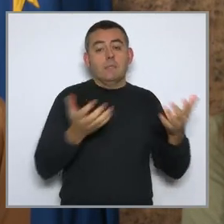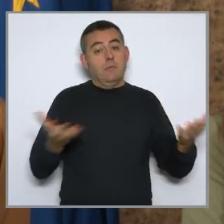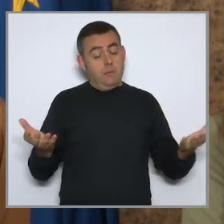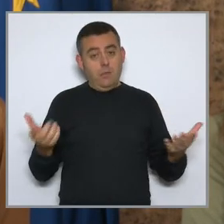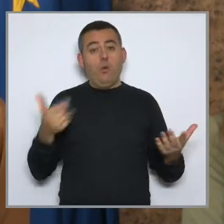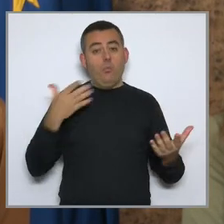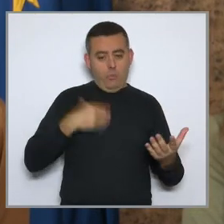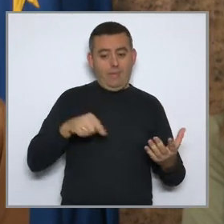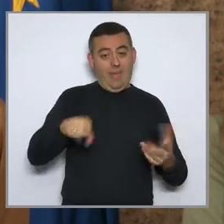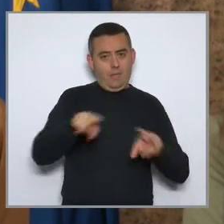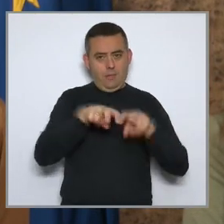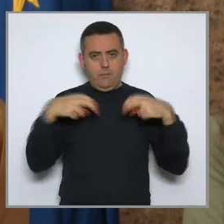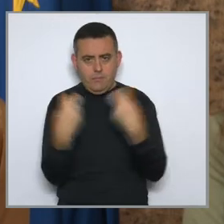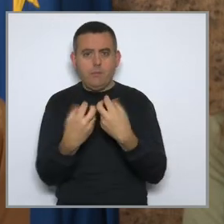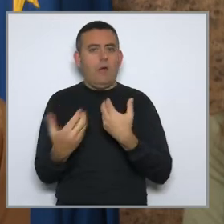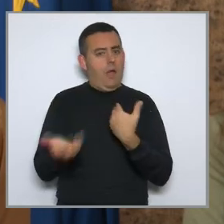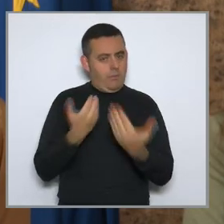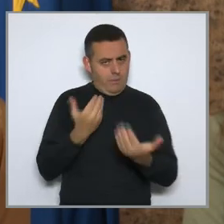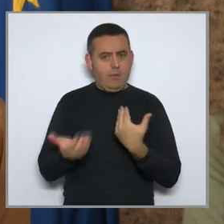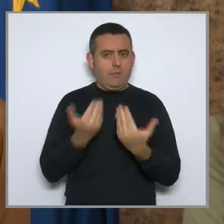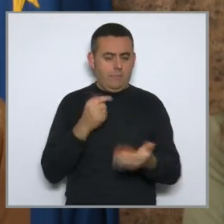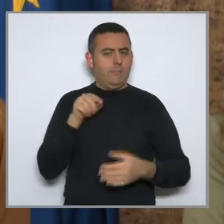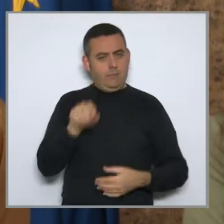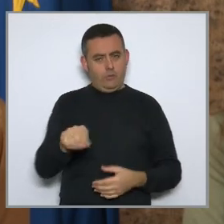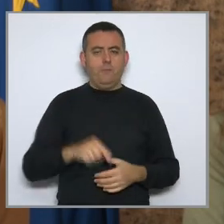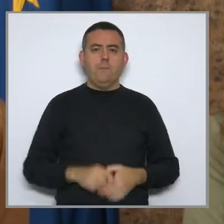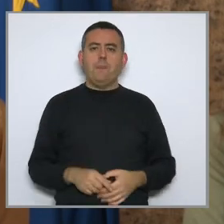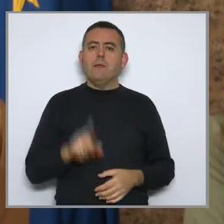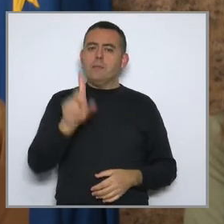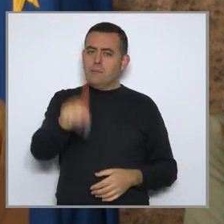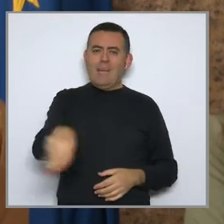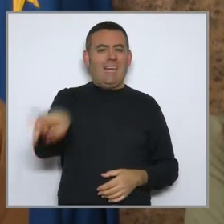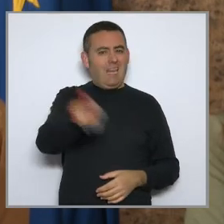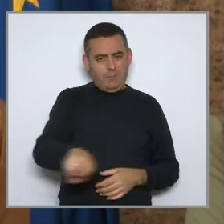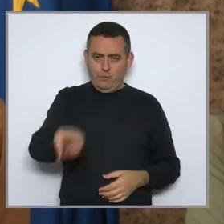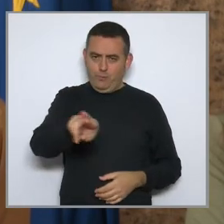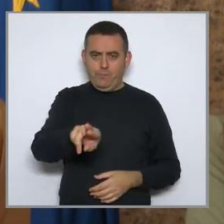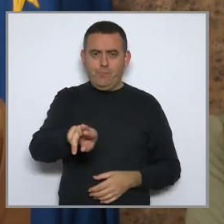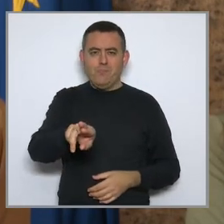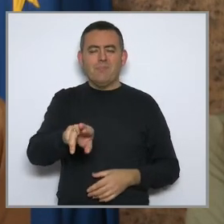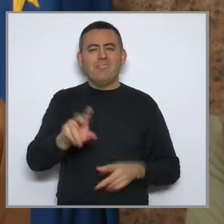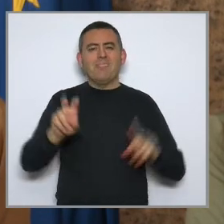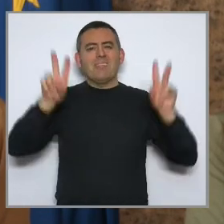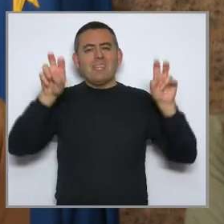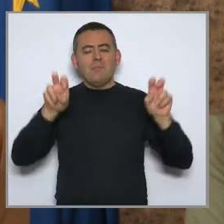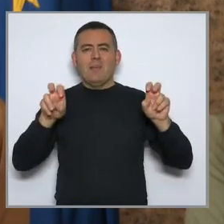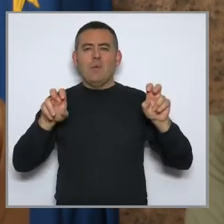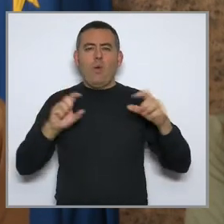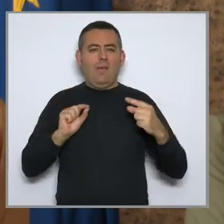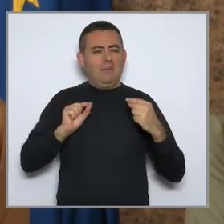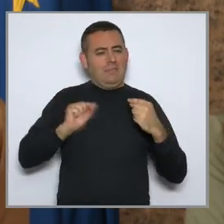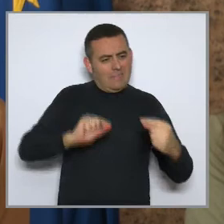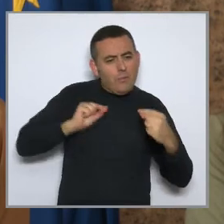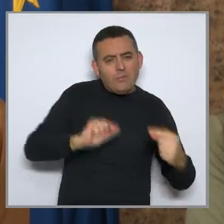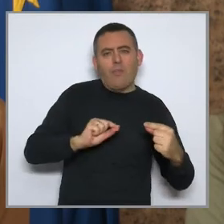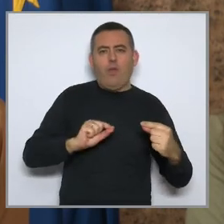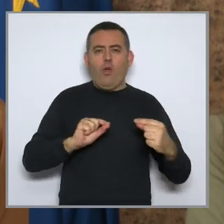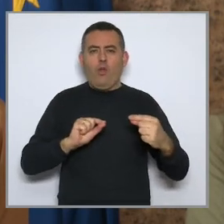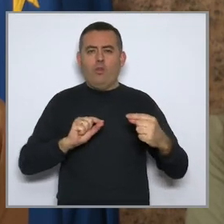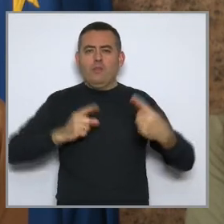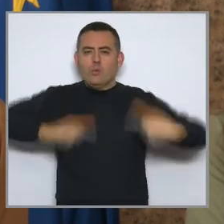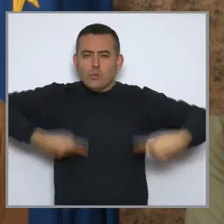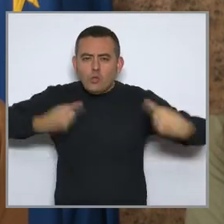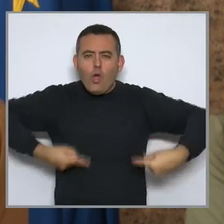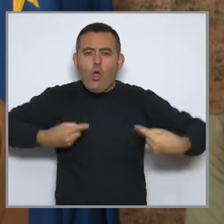una solució positiva. Però reitere una qüestió. Ara no és moment de confrontació ni de partidisme. És